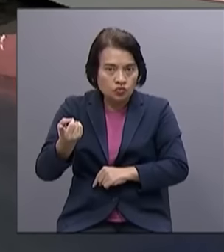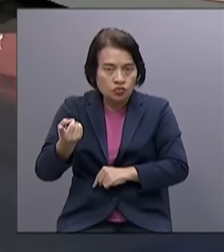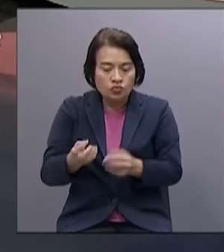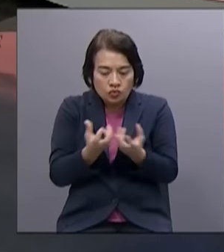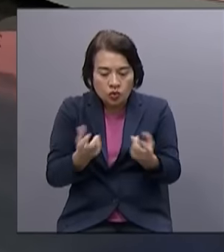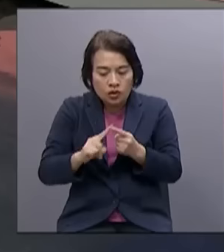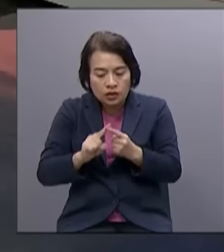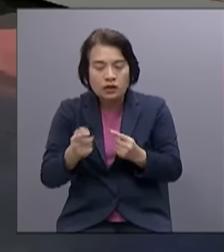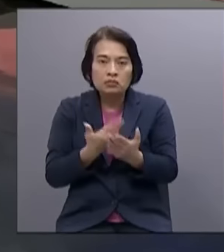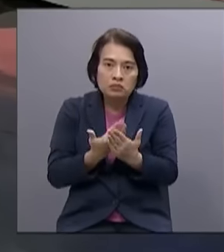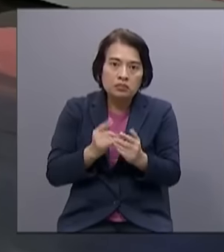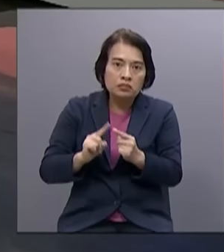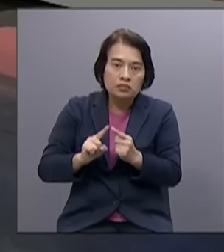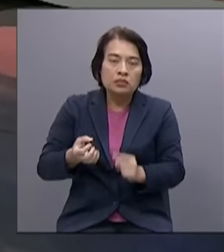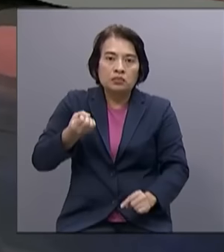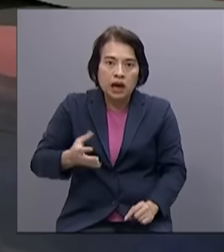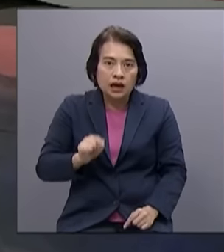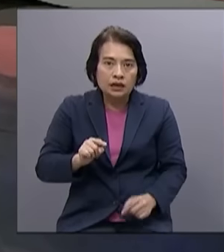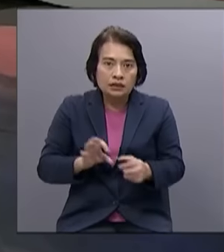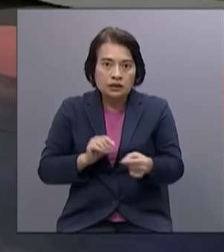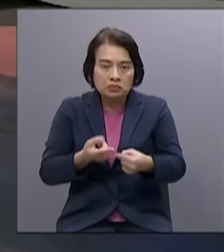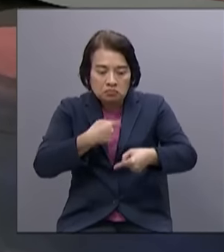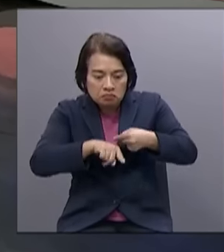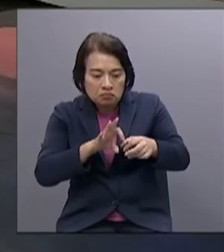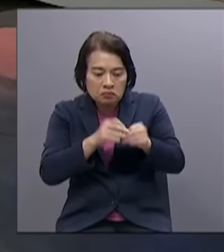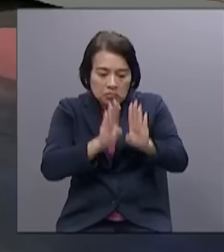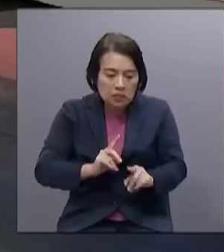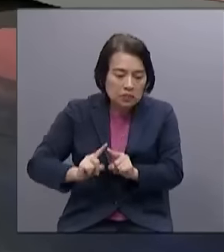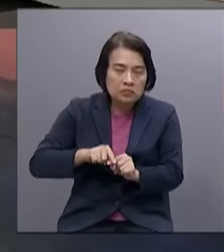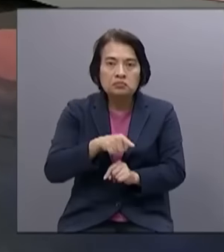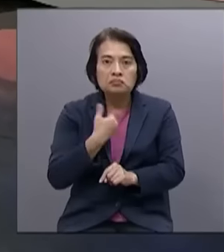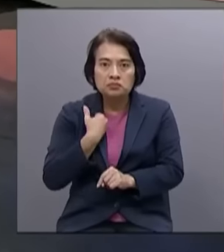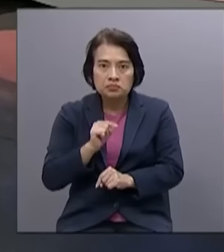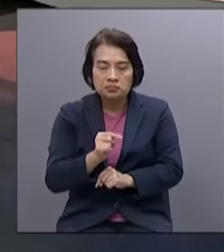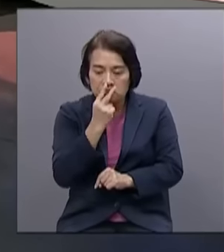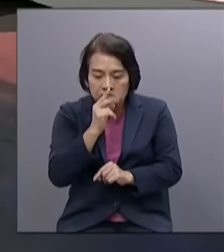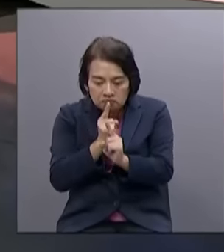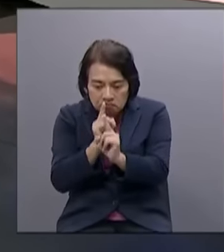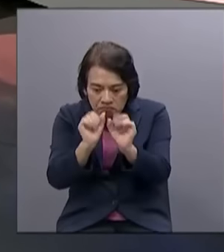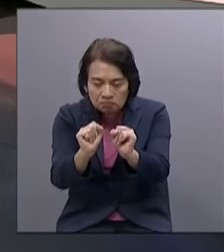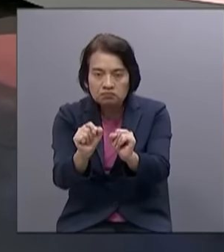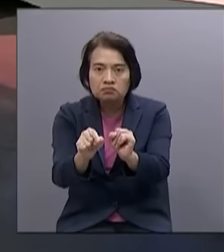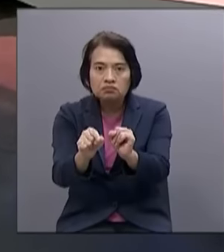อีกน่าจะจำนวนไม่น้อยอ่ะที่มันถูกซุกซอดอยู่ในรูปแบบต่างๆที่ยังติดตามหาไม่เจอค่ะค่ะขอบคุณค่ะ